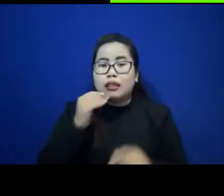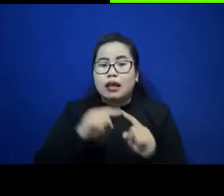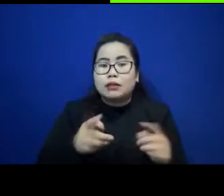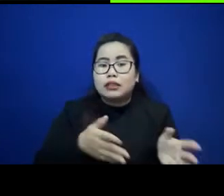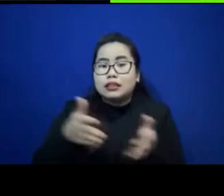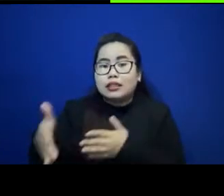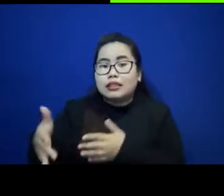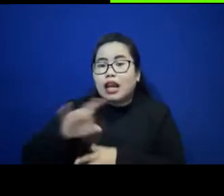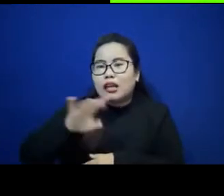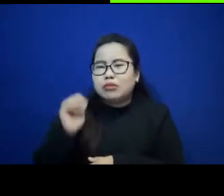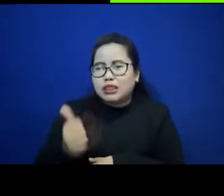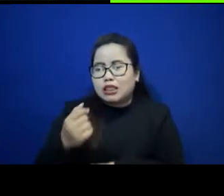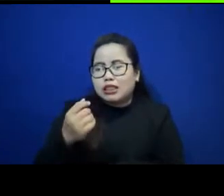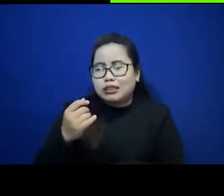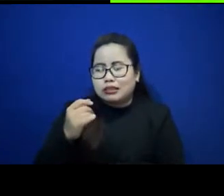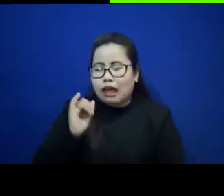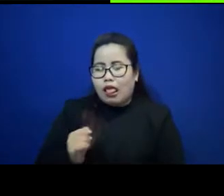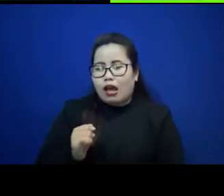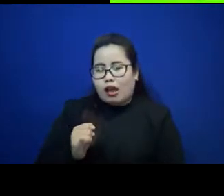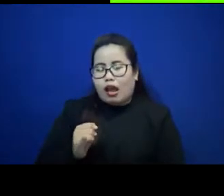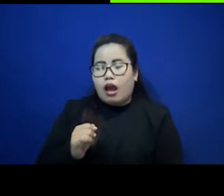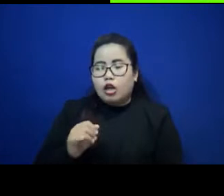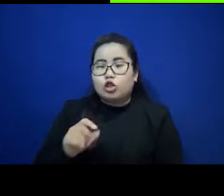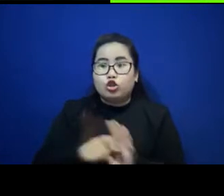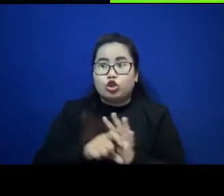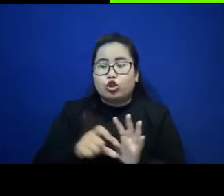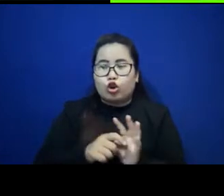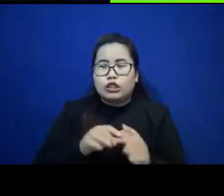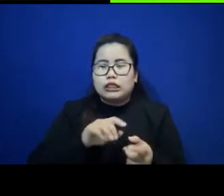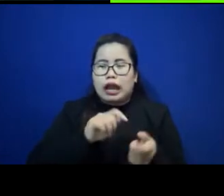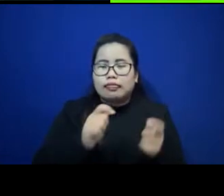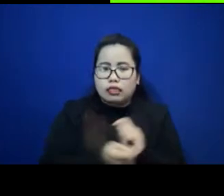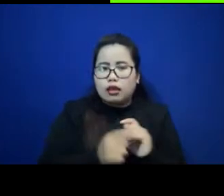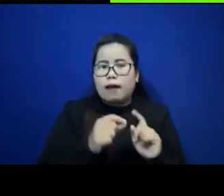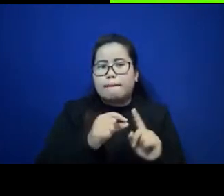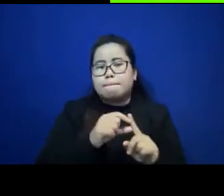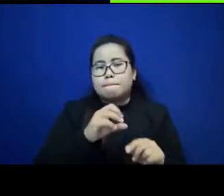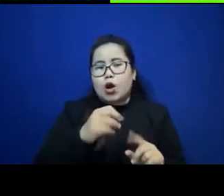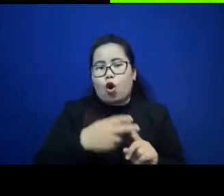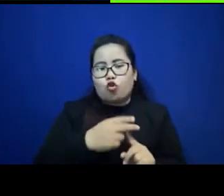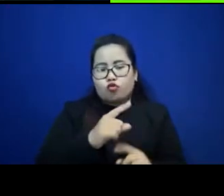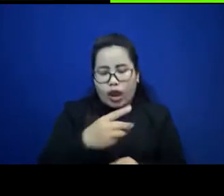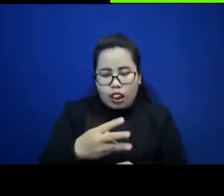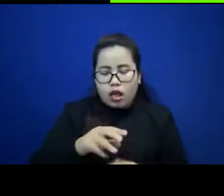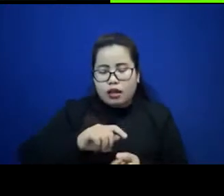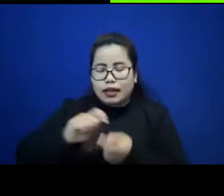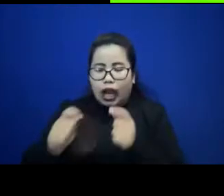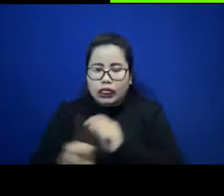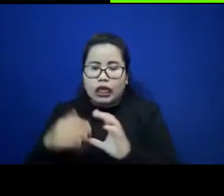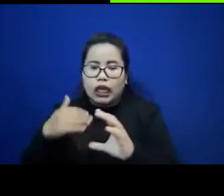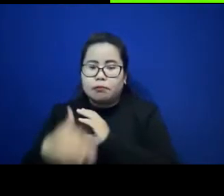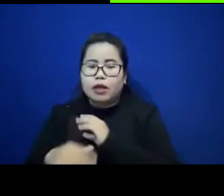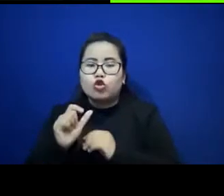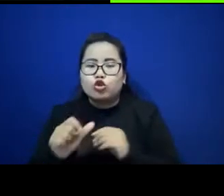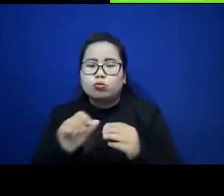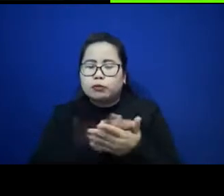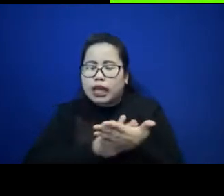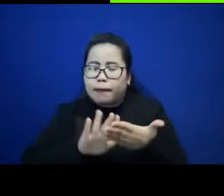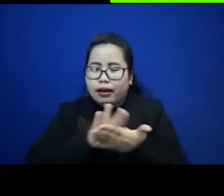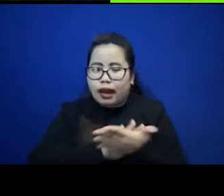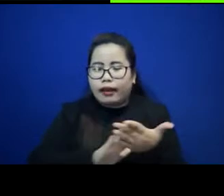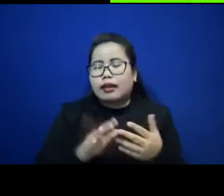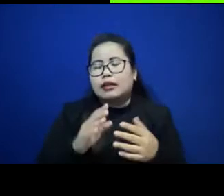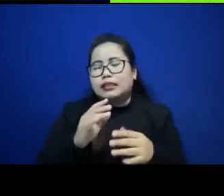lain sisi kadang ini bisa disalahgunakan mereka lakukan from mereka ganti profilnya mereka ganti emailnya mereka ganti namanya untuk menyamarkan identitas saya